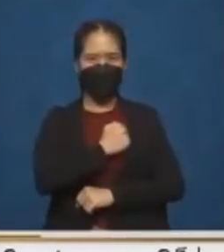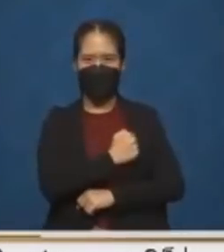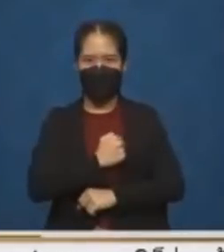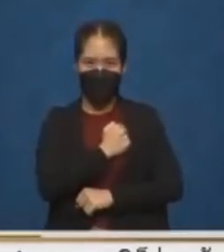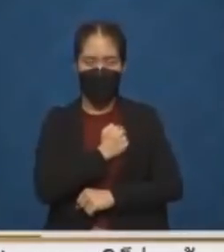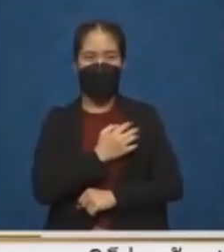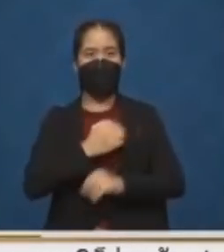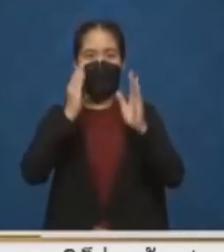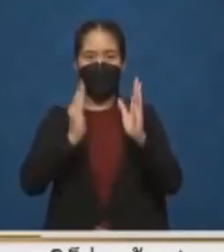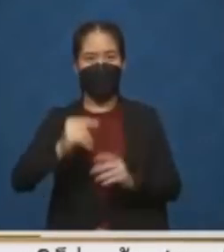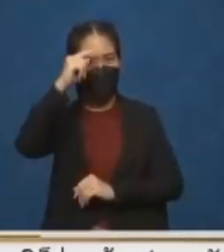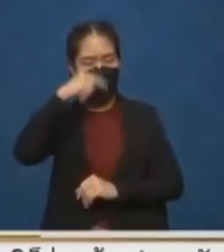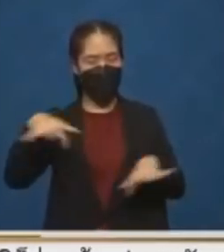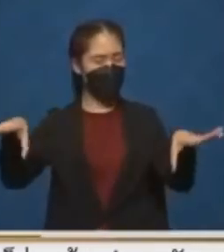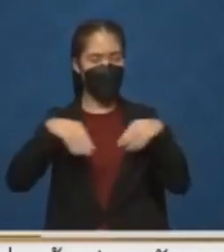ยยมลไม่ได้เลย